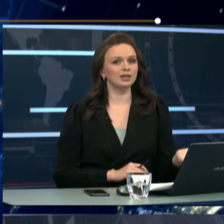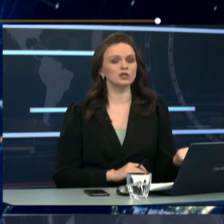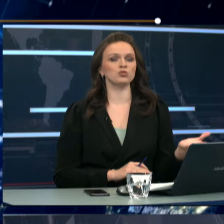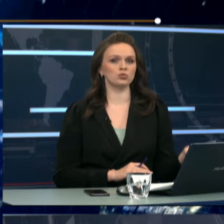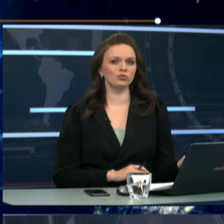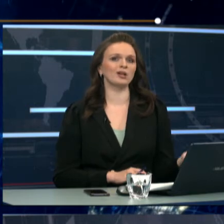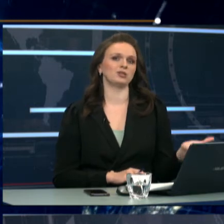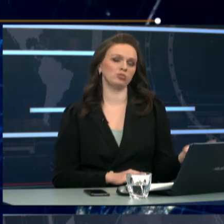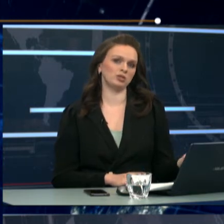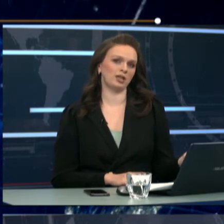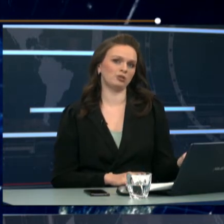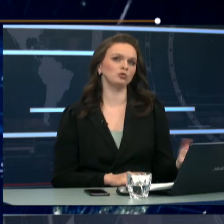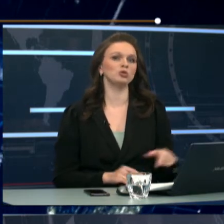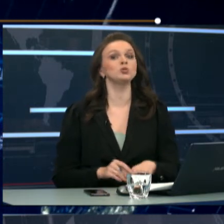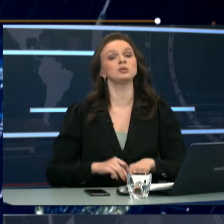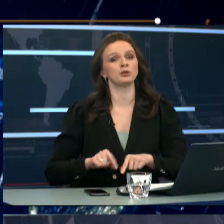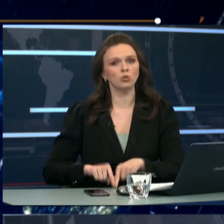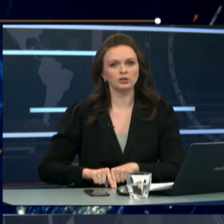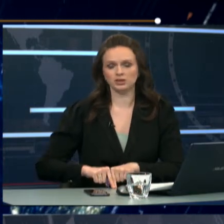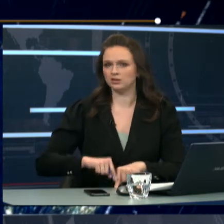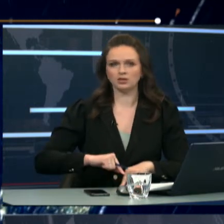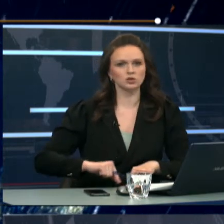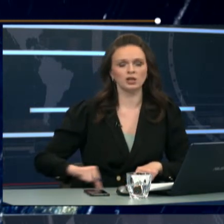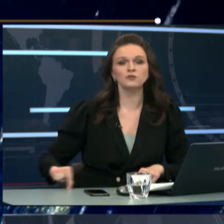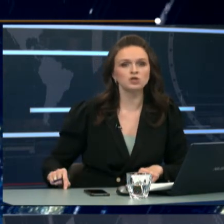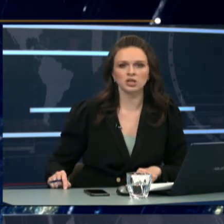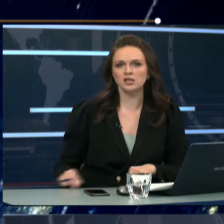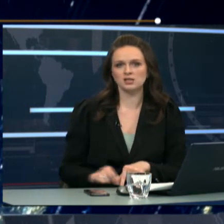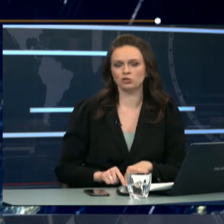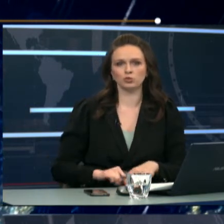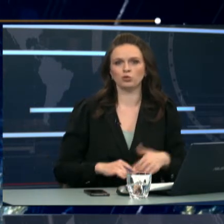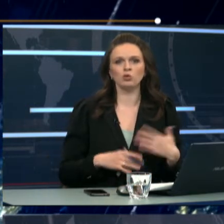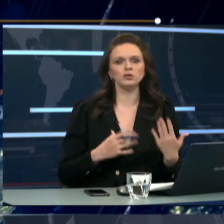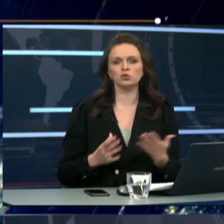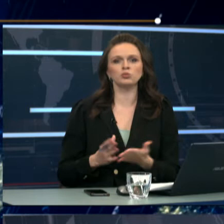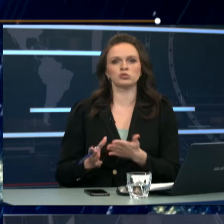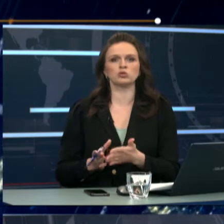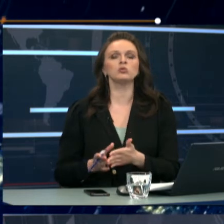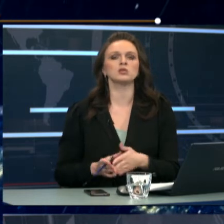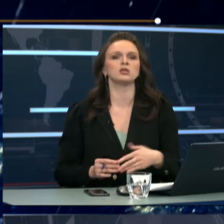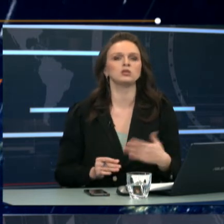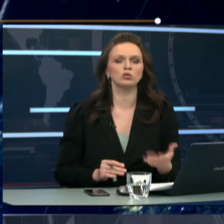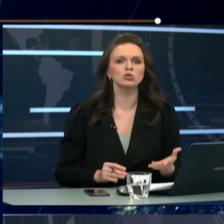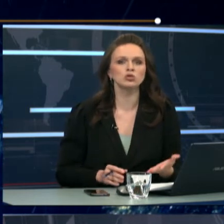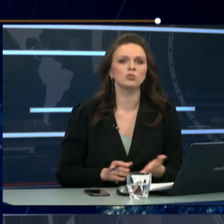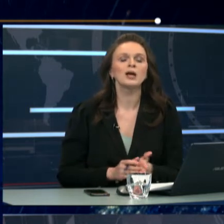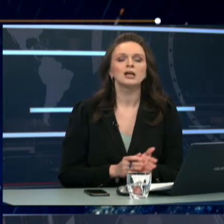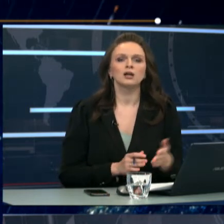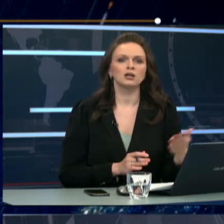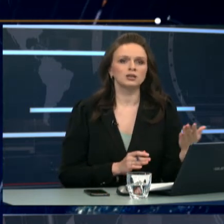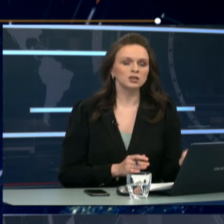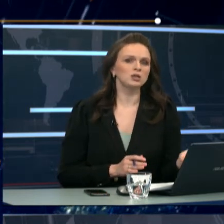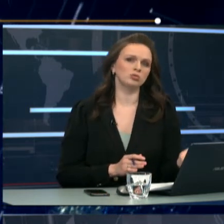але йде, щоб псувати бюлетень? Ну, тобто люди приходять, стоять в черзі, тобто проходять всю процедуру заради того,